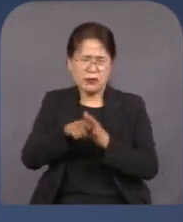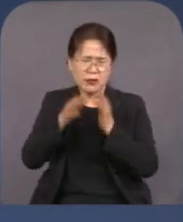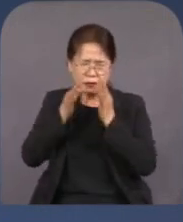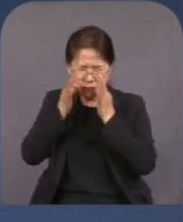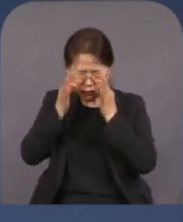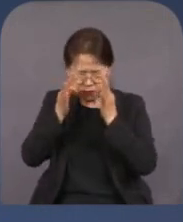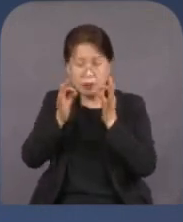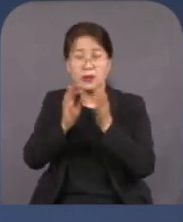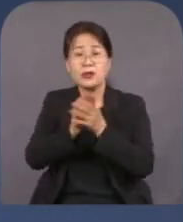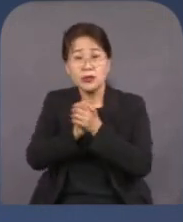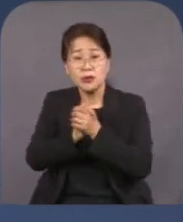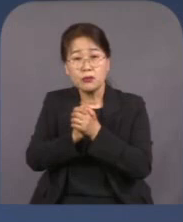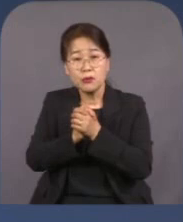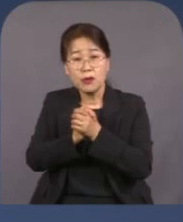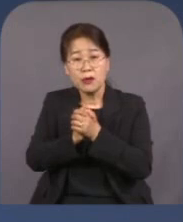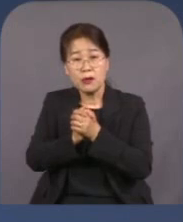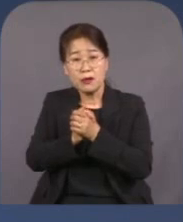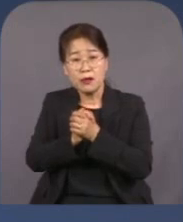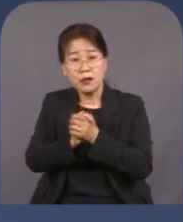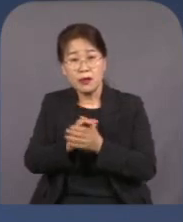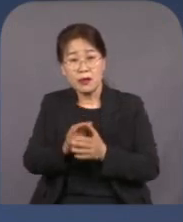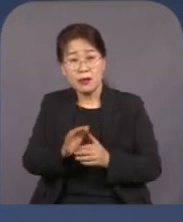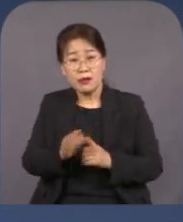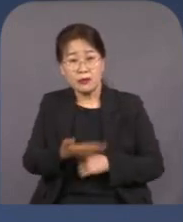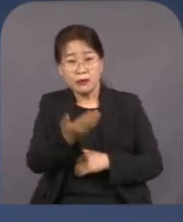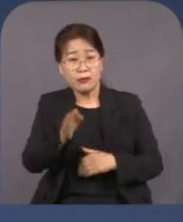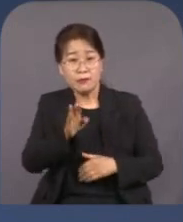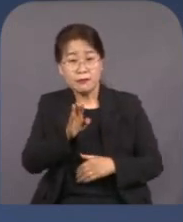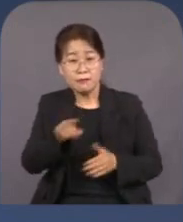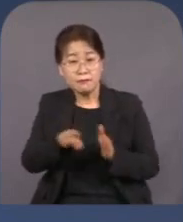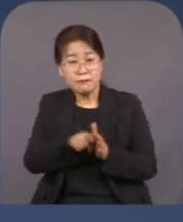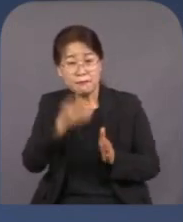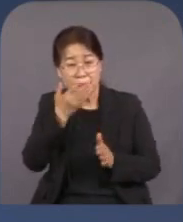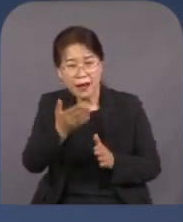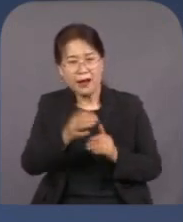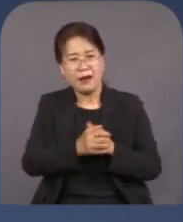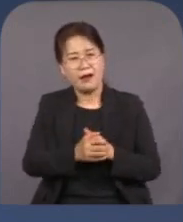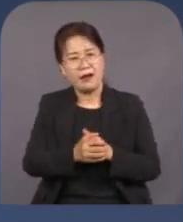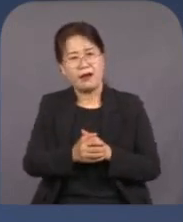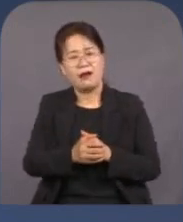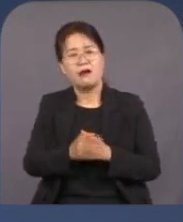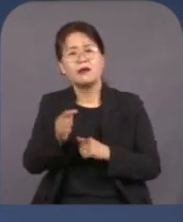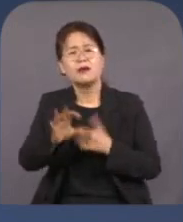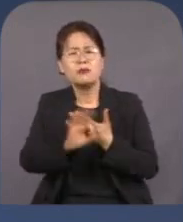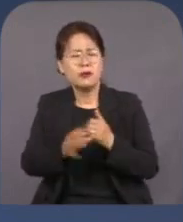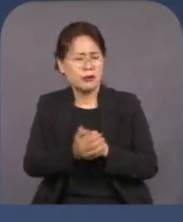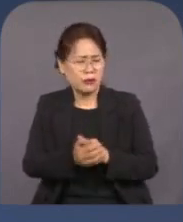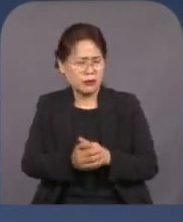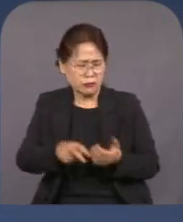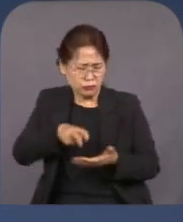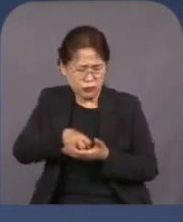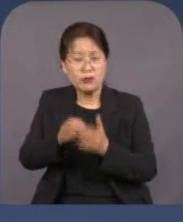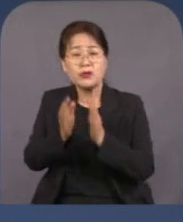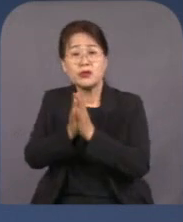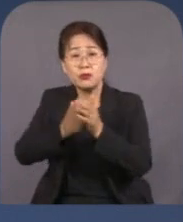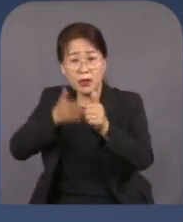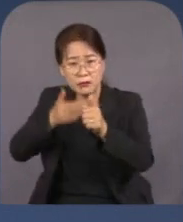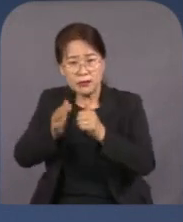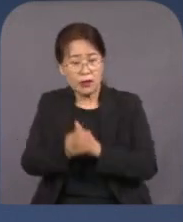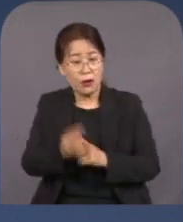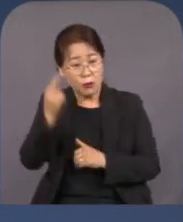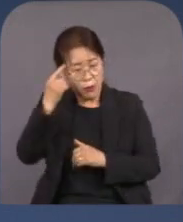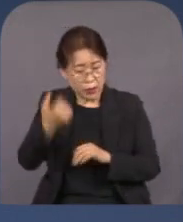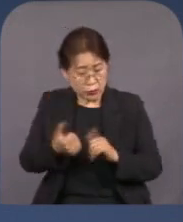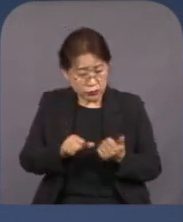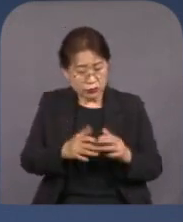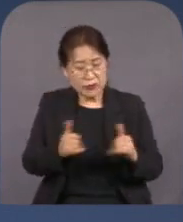사실 여러분이 사실을 믿으십니까 그렇다면 여러분의 기도의 무릎을 꿇으셔야 되죠 왜냐하면 죽은 자를